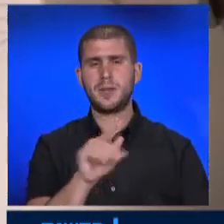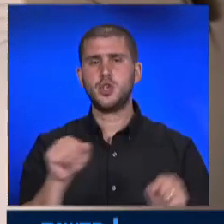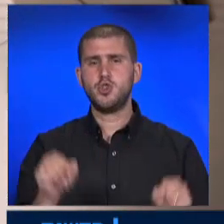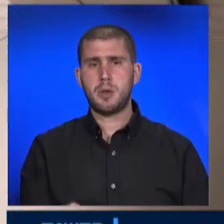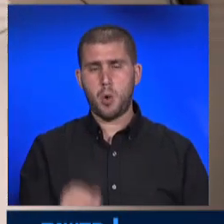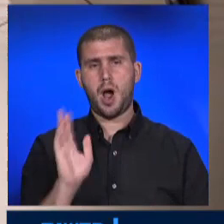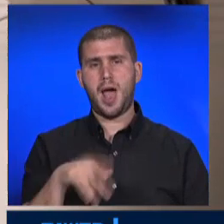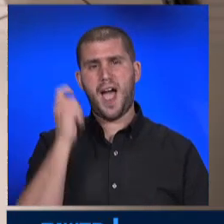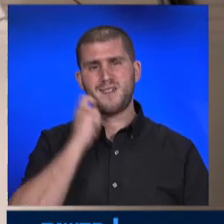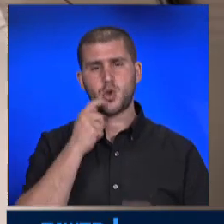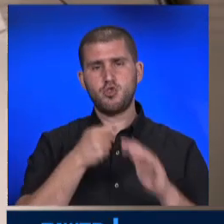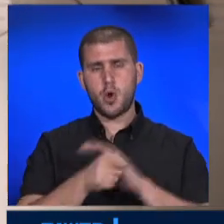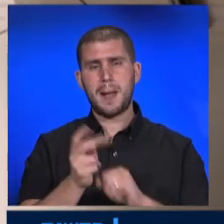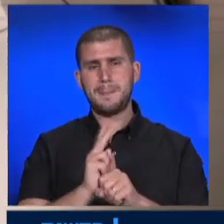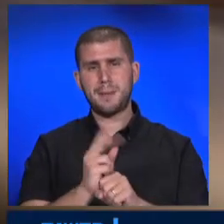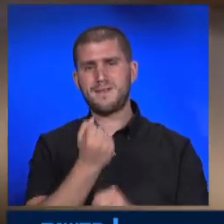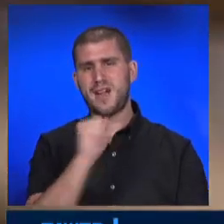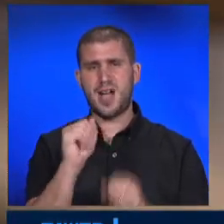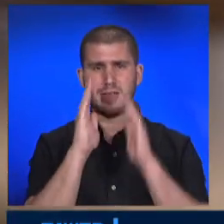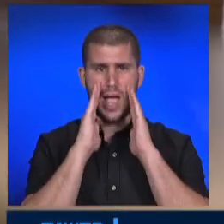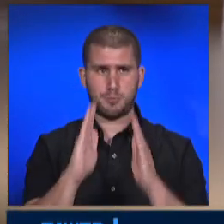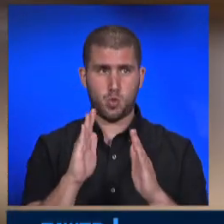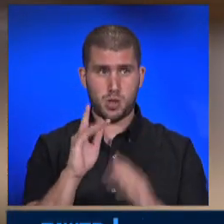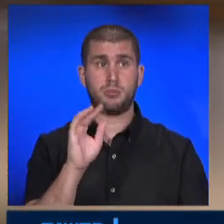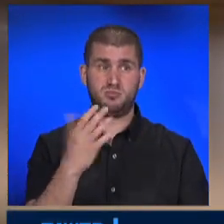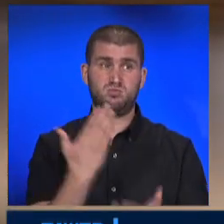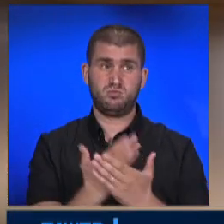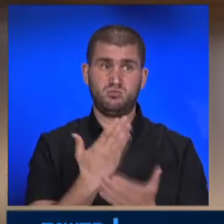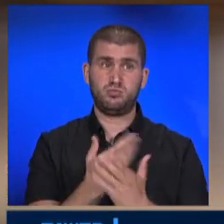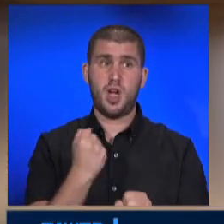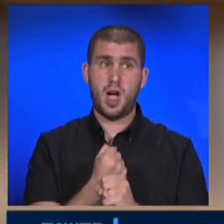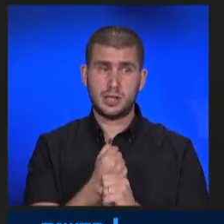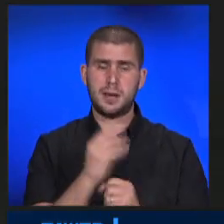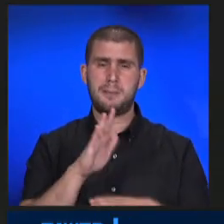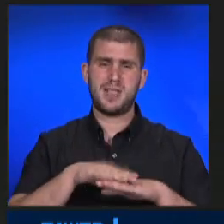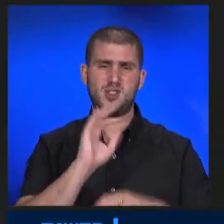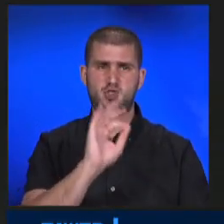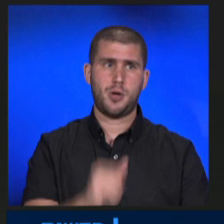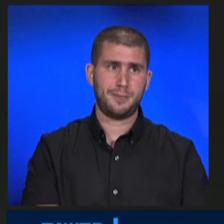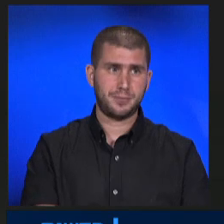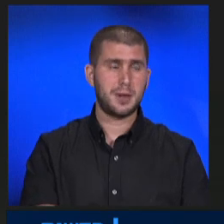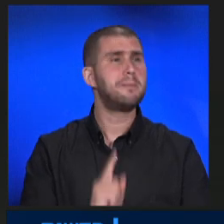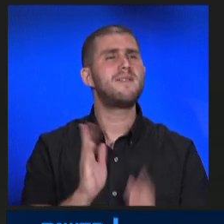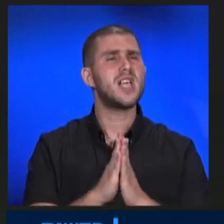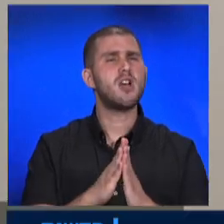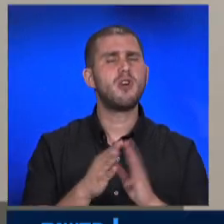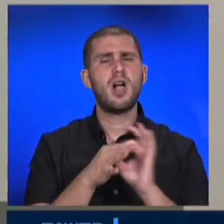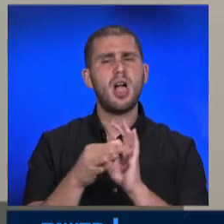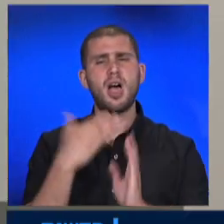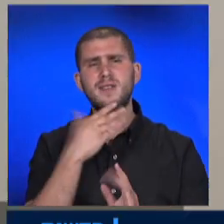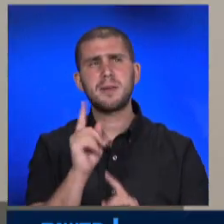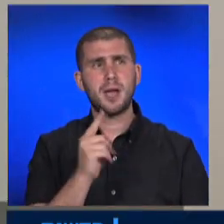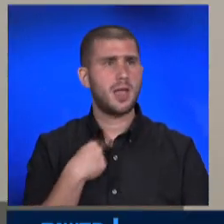על עבירות שוחד, מרמה והפרת אמונים שלכאורה ביצע במסגרת תפקידו. מי ביקש ממך לתווך בינינו? אני